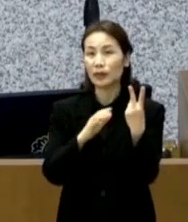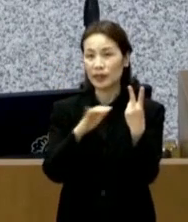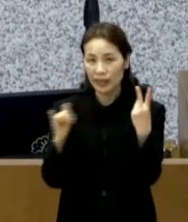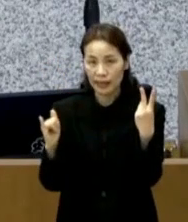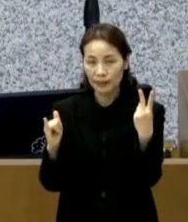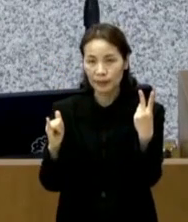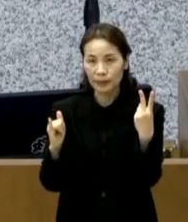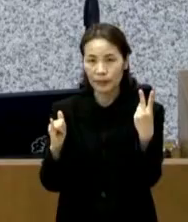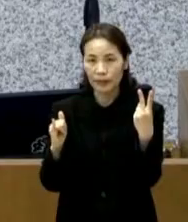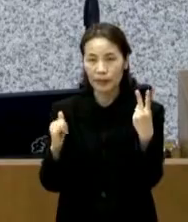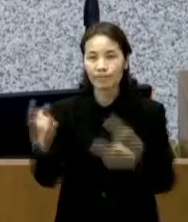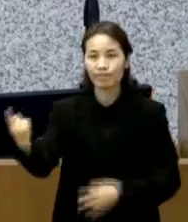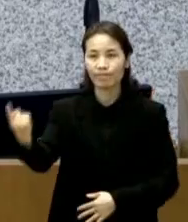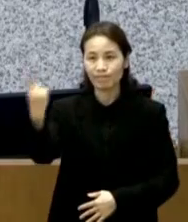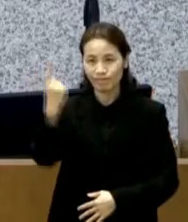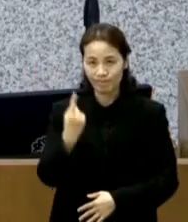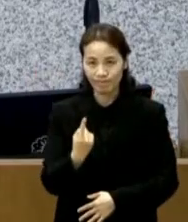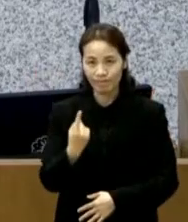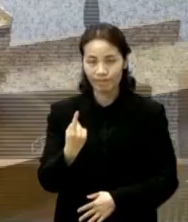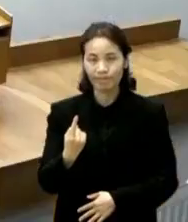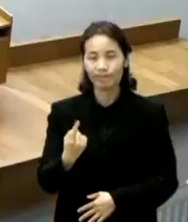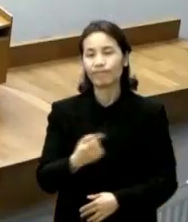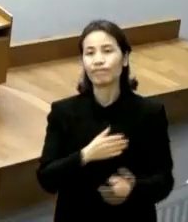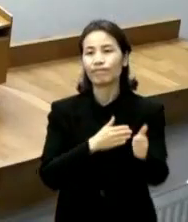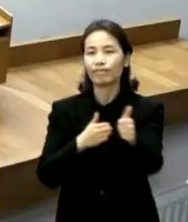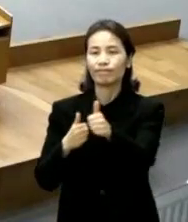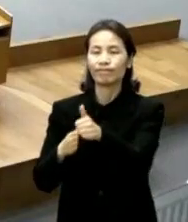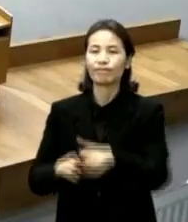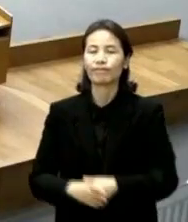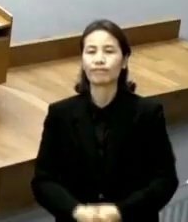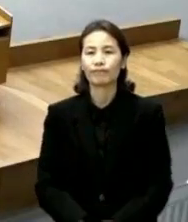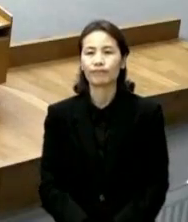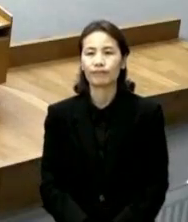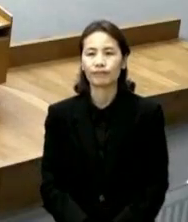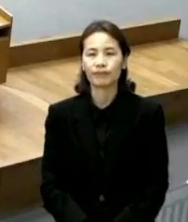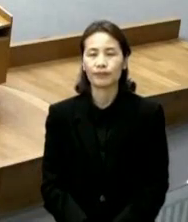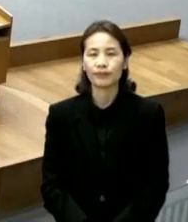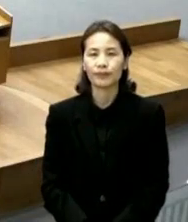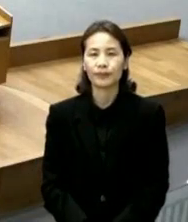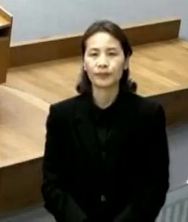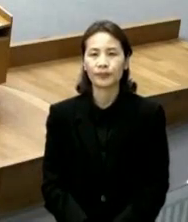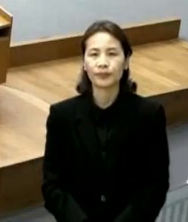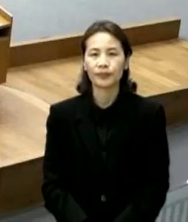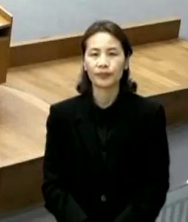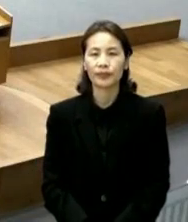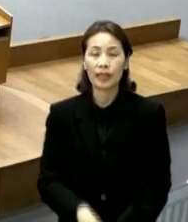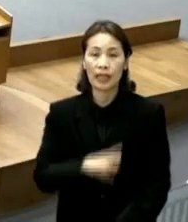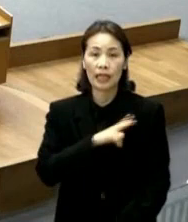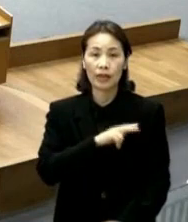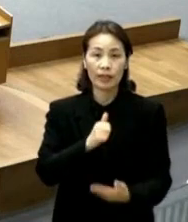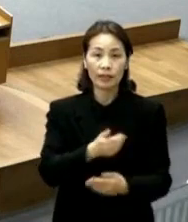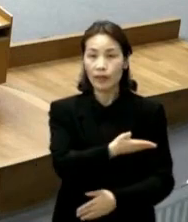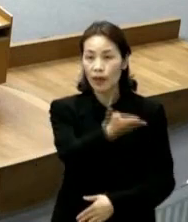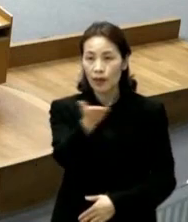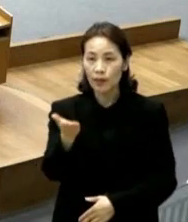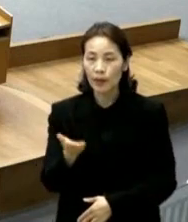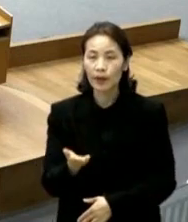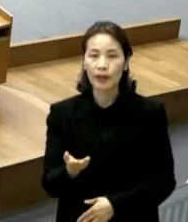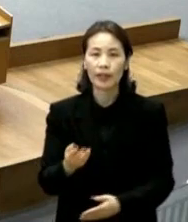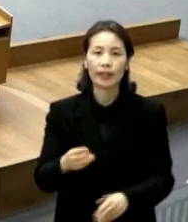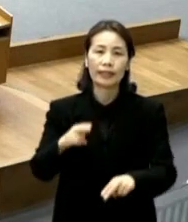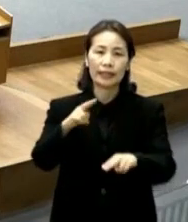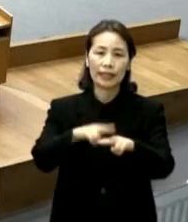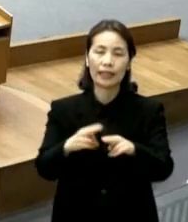의원님께서는 발언대로 나와주시기 바랍니다. 의석에 계신 의원 여러분들께서는 모두